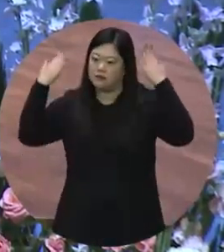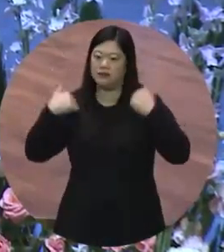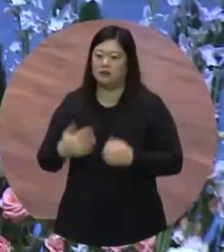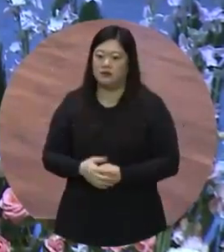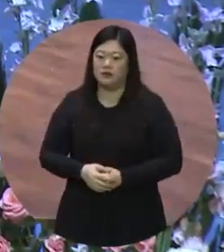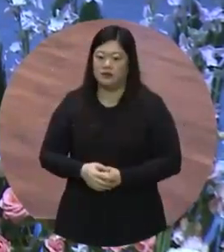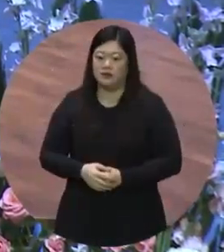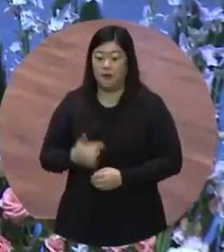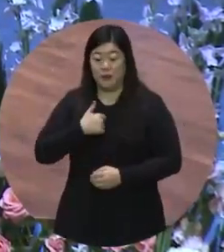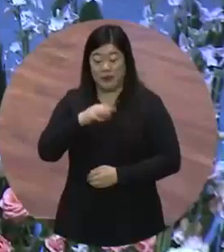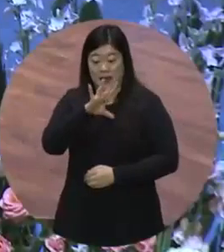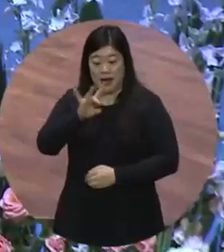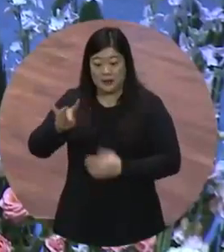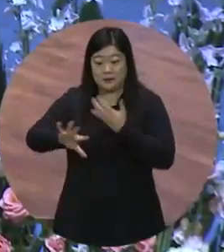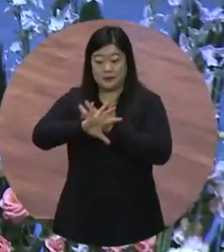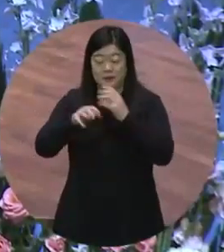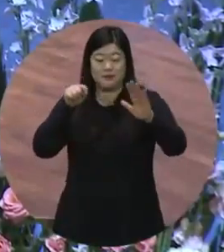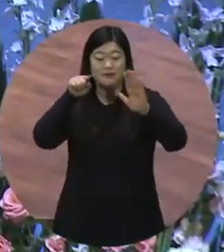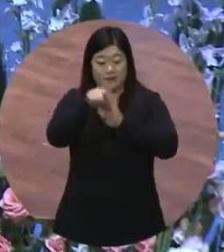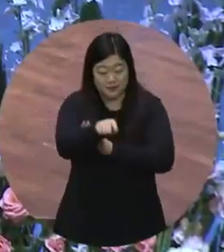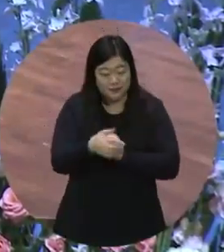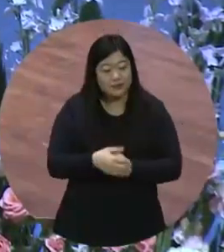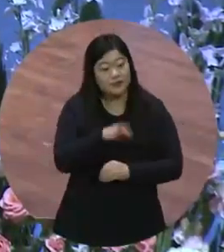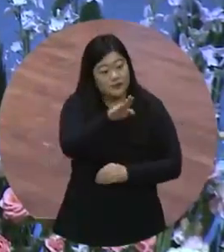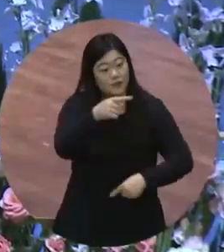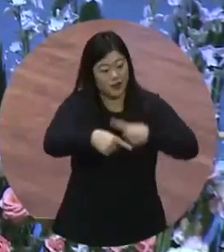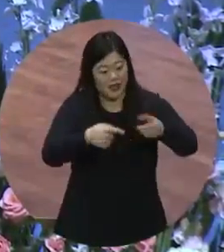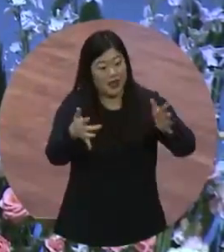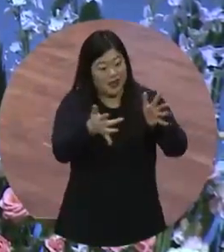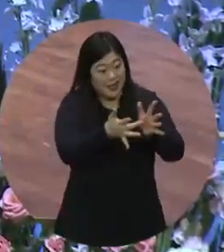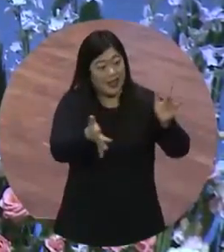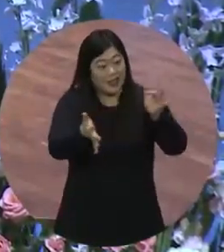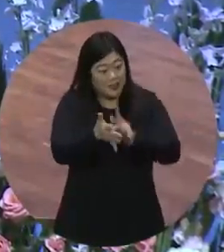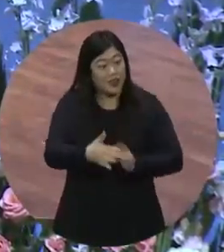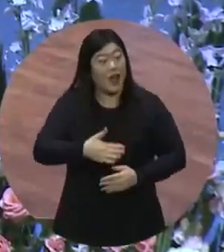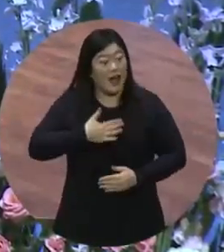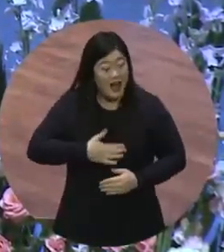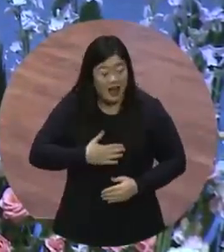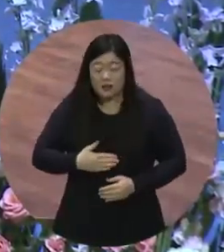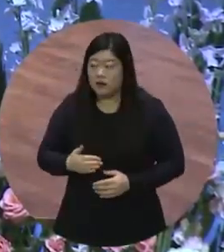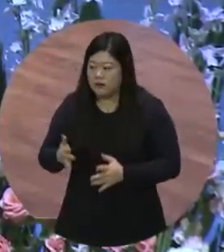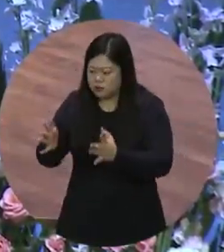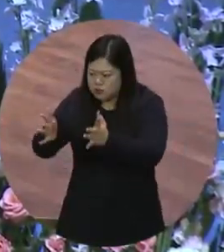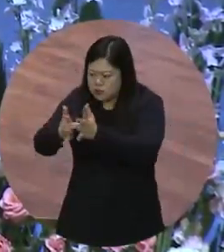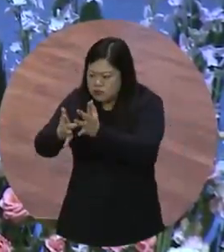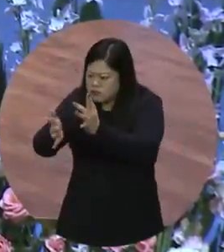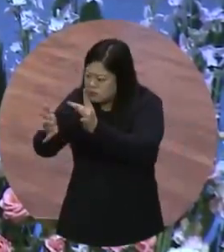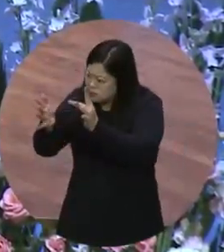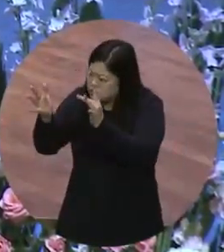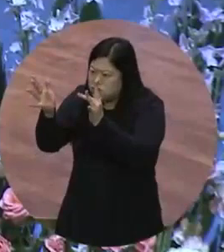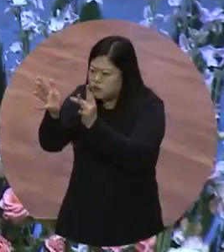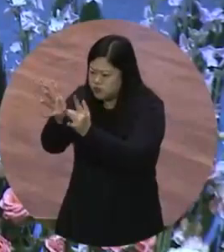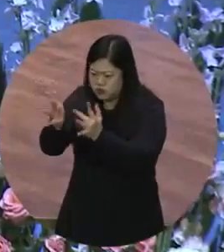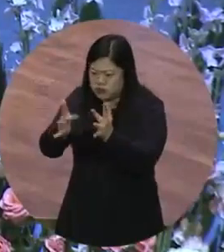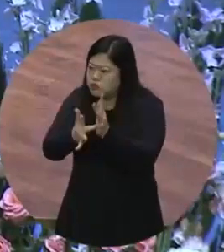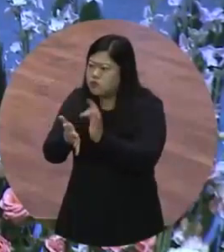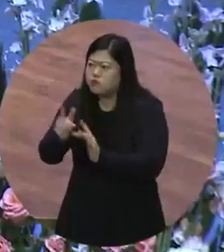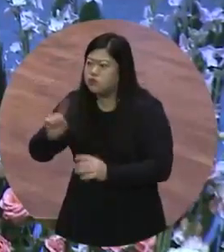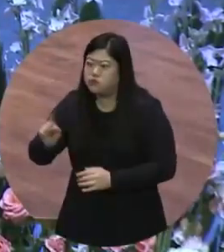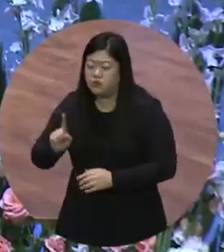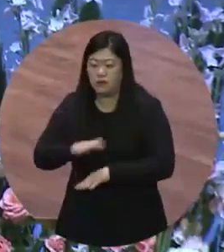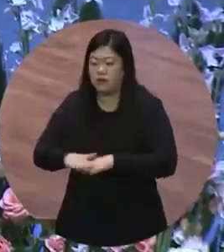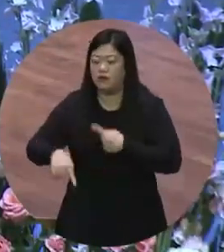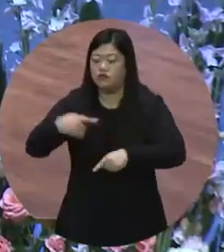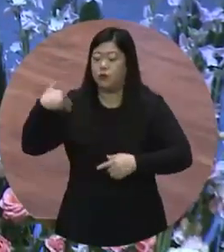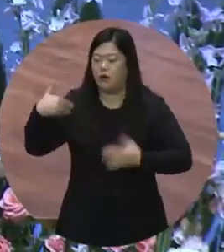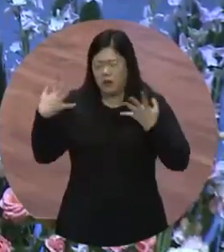번씩 물어봅니다. 예수님에 대해서 들어봤습니까? 들어본 적이 없대. 선진국인데 그래.